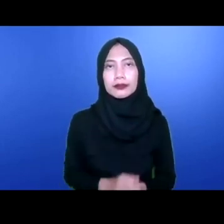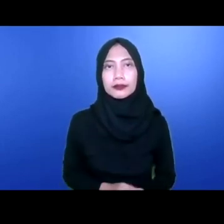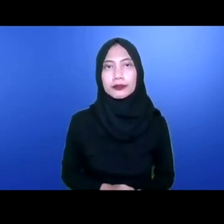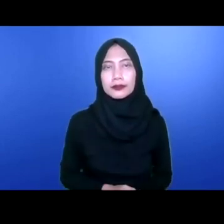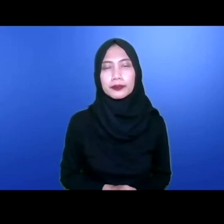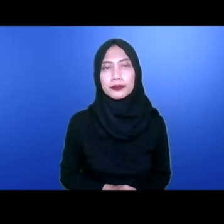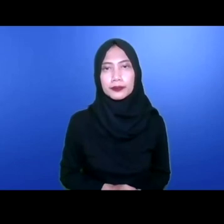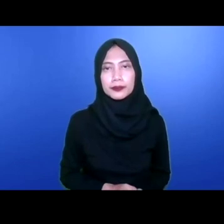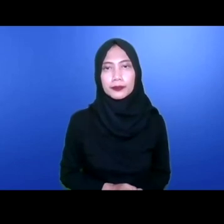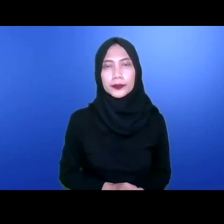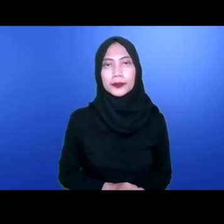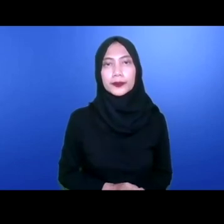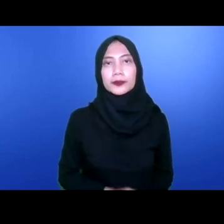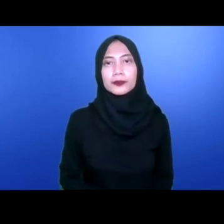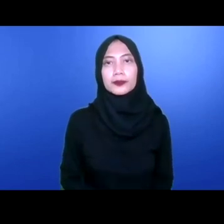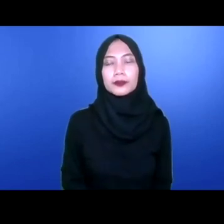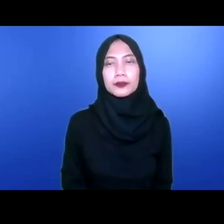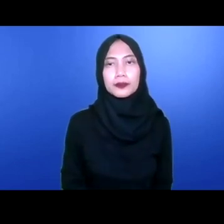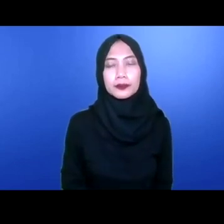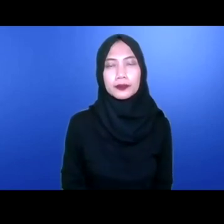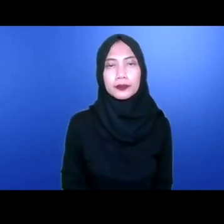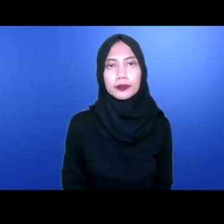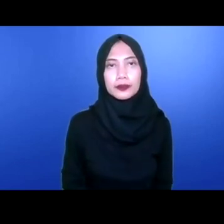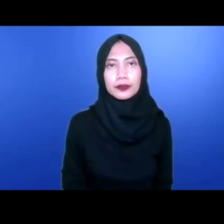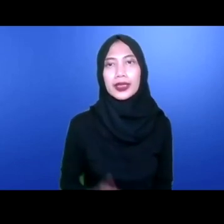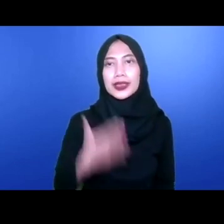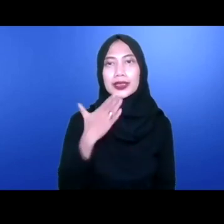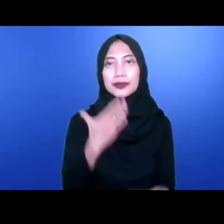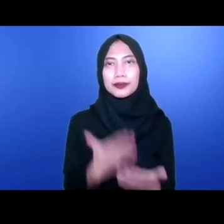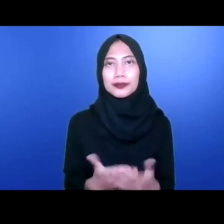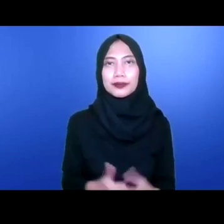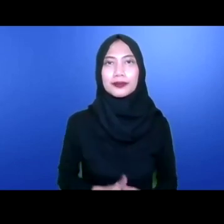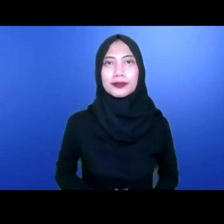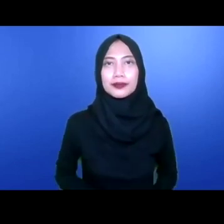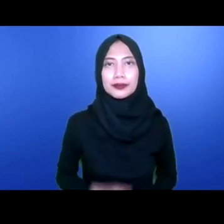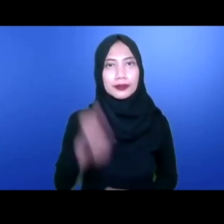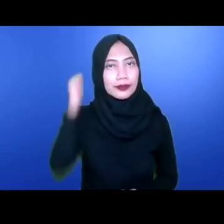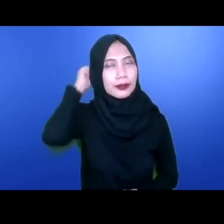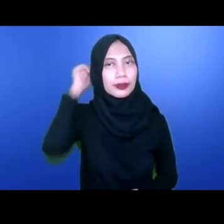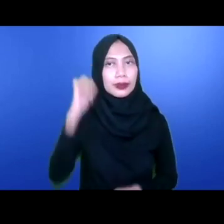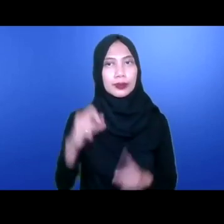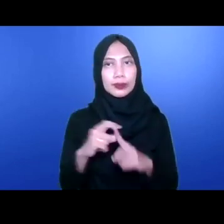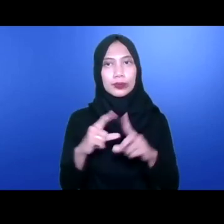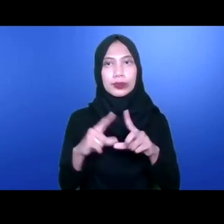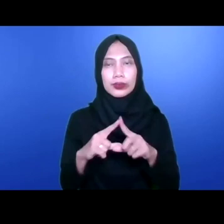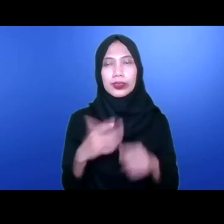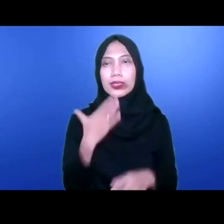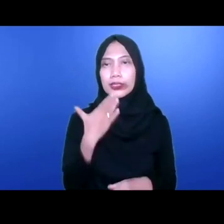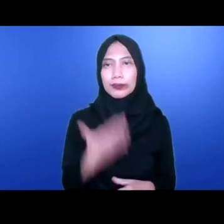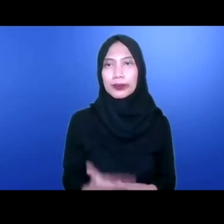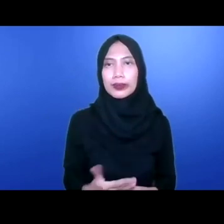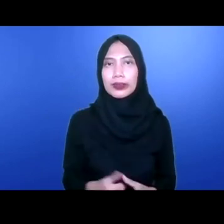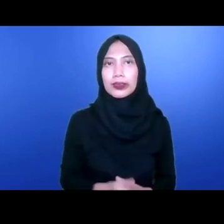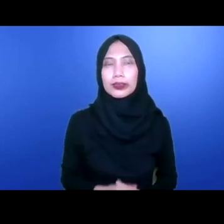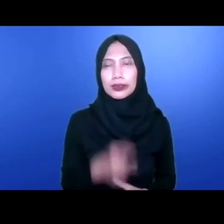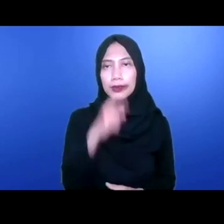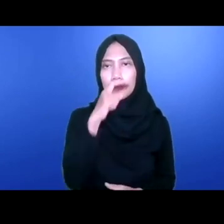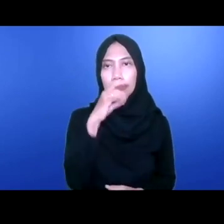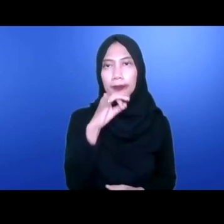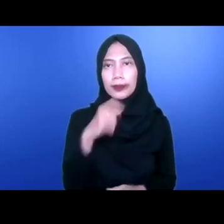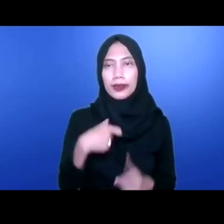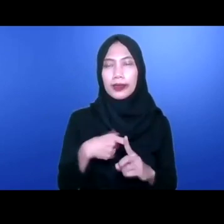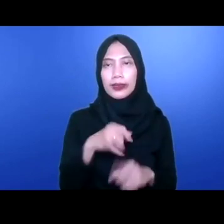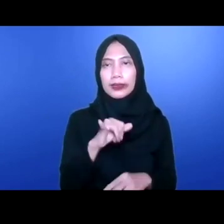Baik. Demikian, Pak. Terima kasih Ibu Ida, dan terima kasih baik juga Pak Riki untuk dan Ibu